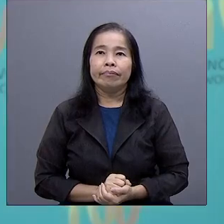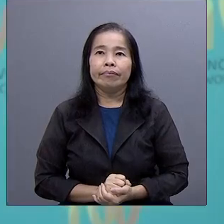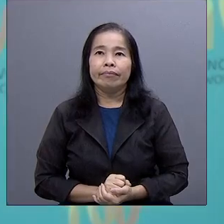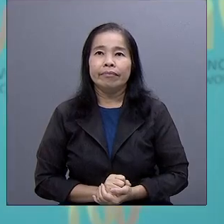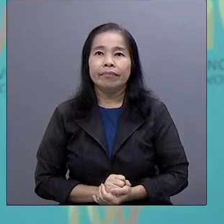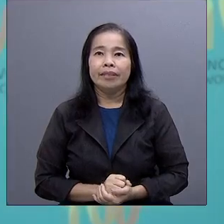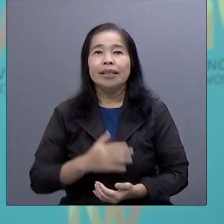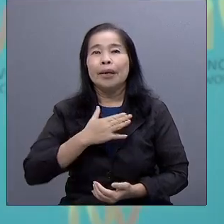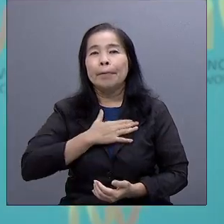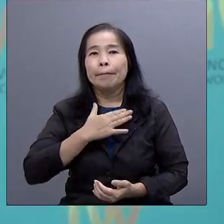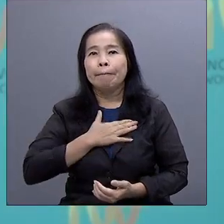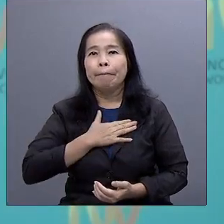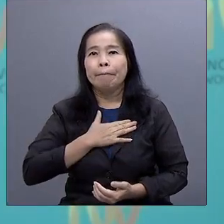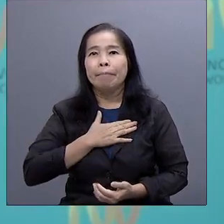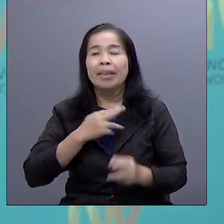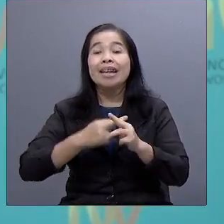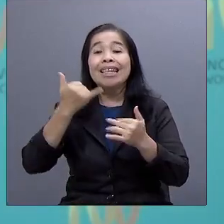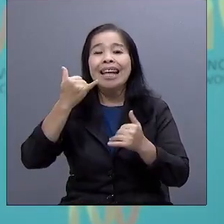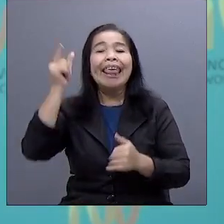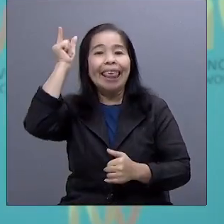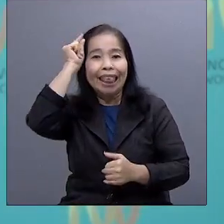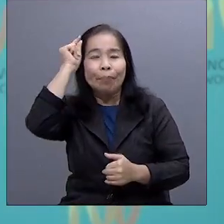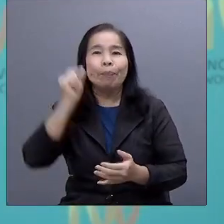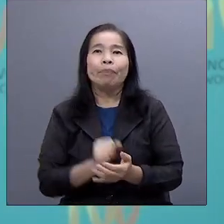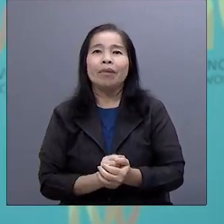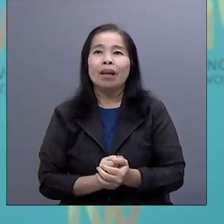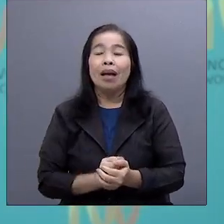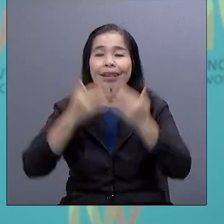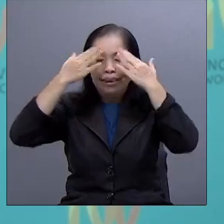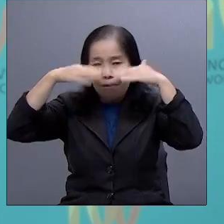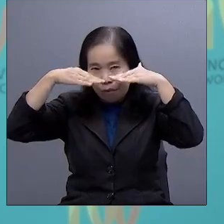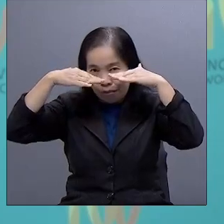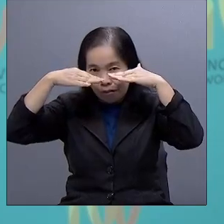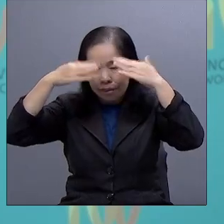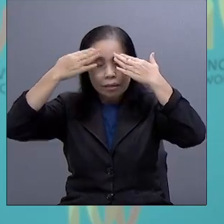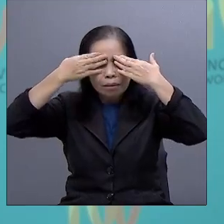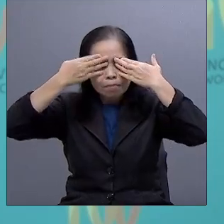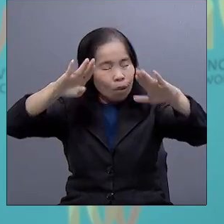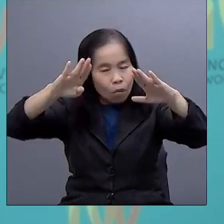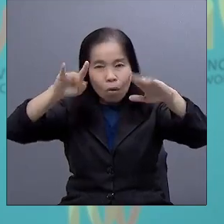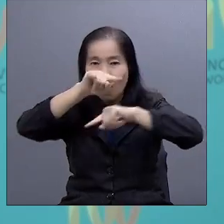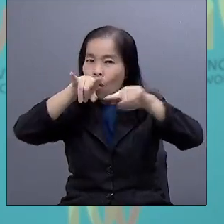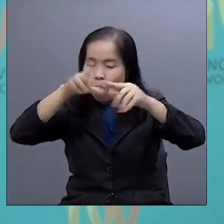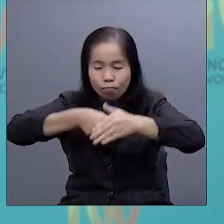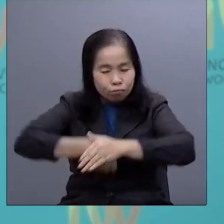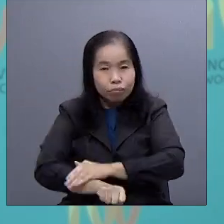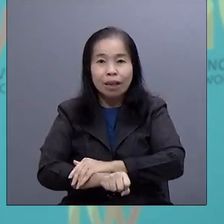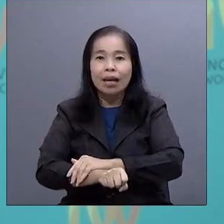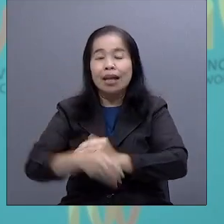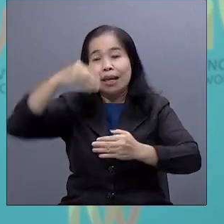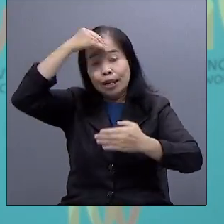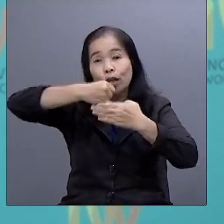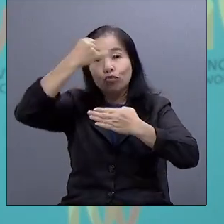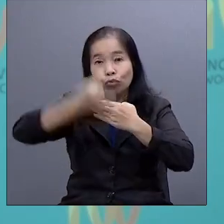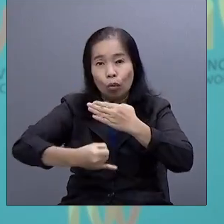สุดาลาสีบุค ชื่อเล่นชอกิปค่ะมีควพิการทางการมองเห็นตาบอสนิทแกแตกำเนิดเลยนะคะจบจากมหาวิทธิย